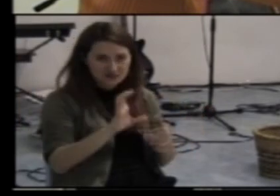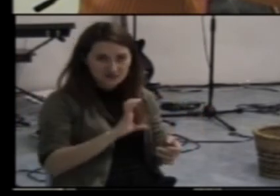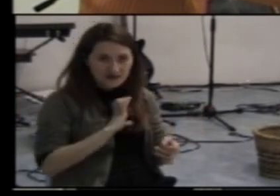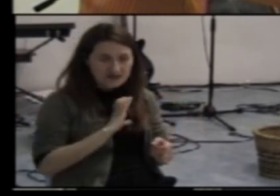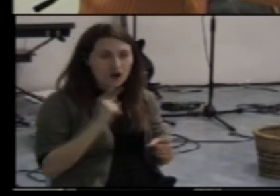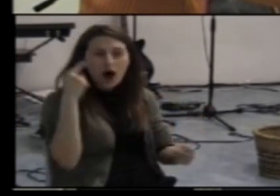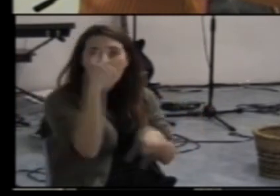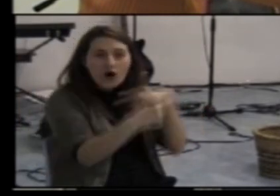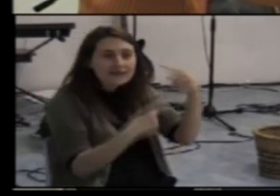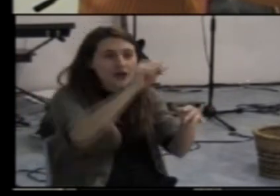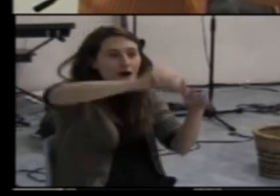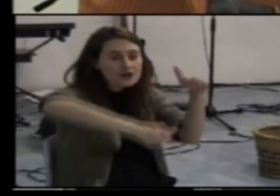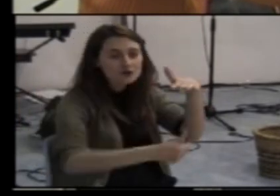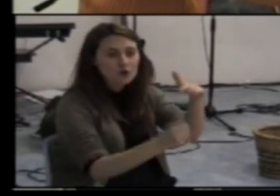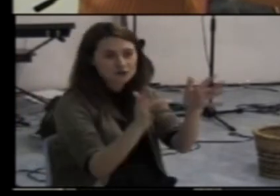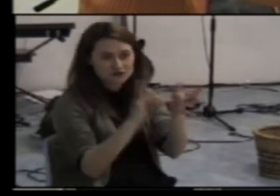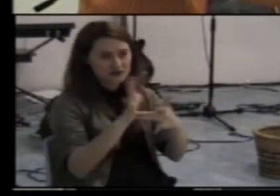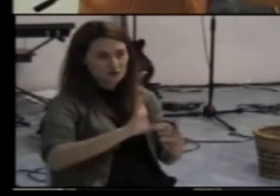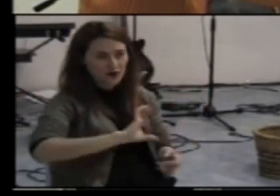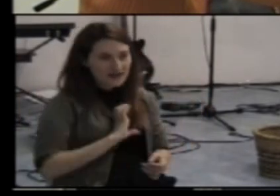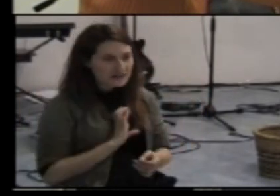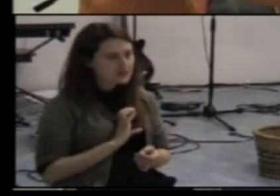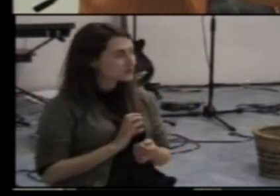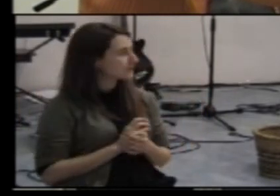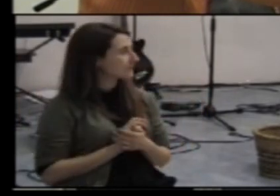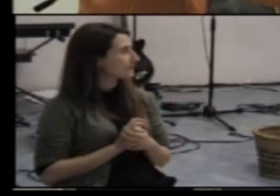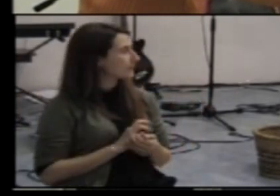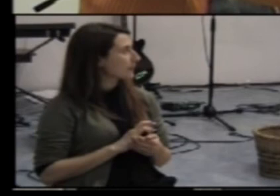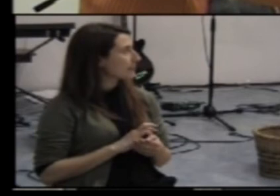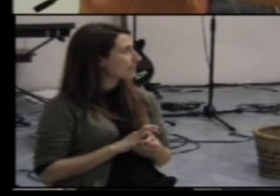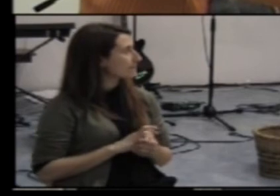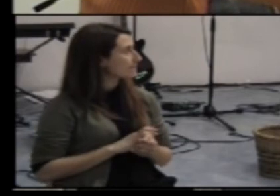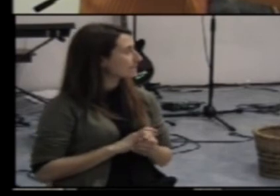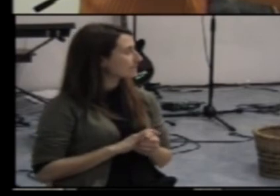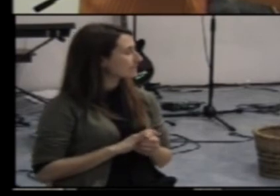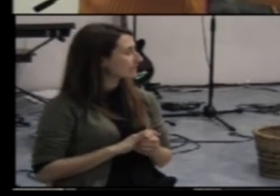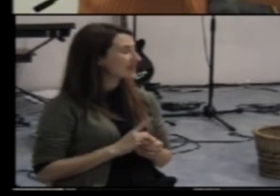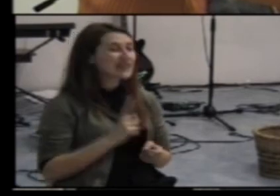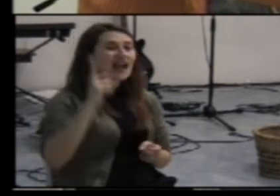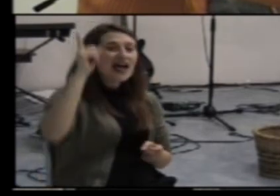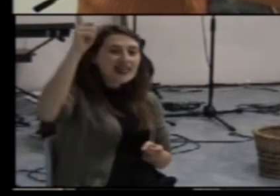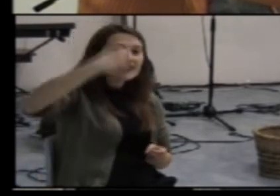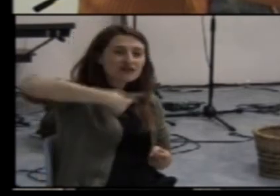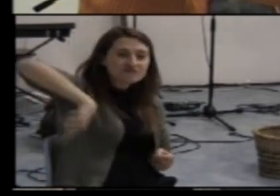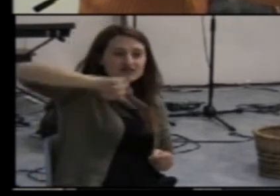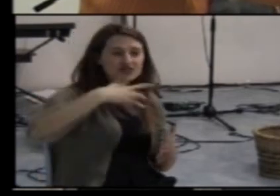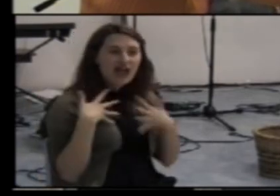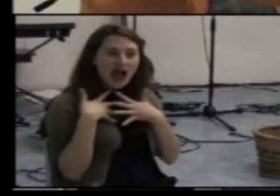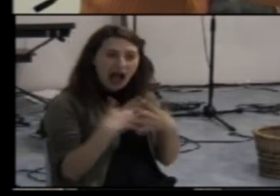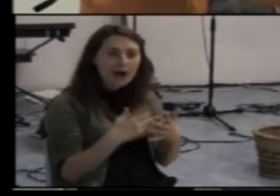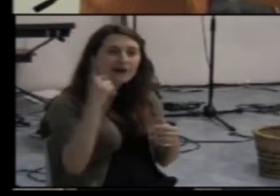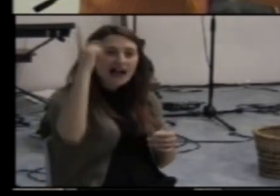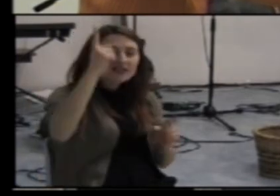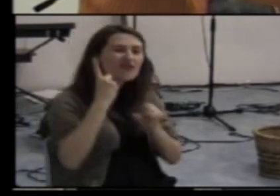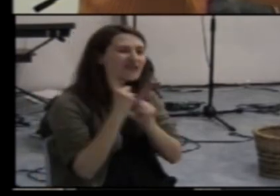che sono in Gesù. Magari anche per un tempo, perché Dio ci ama ed è fedele e fino